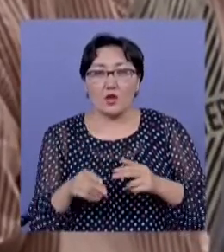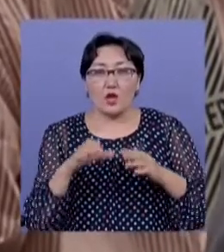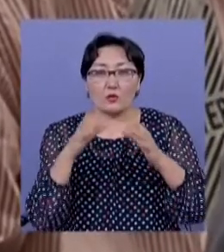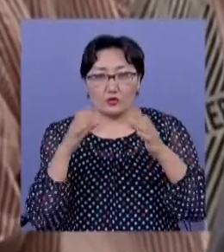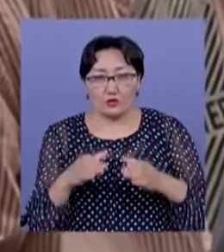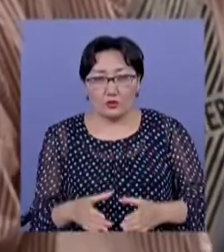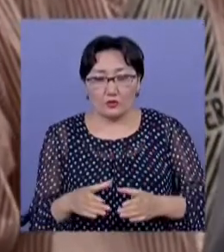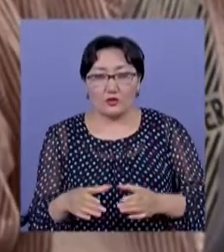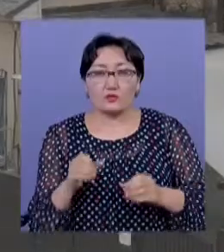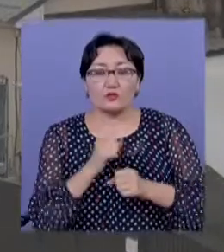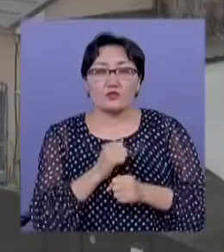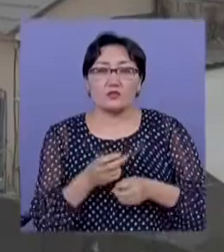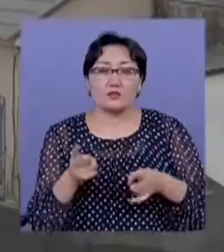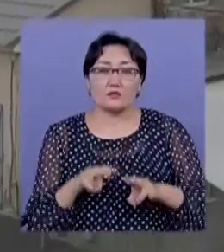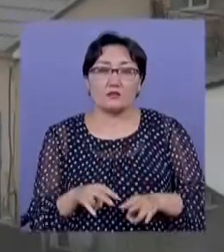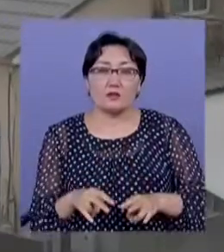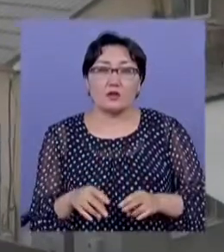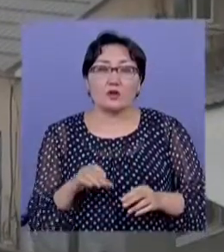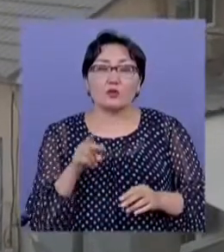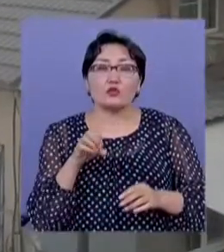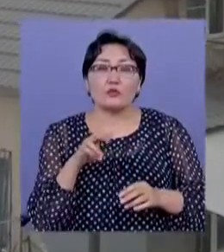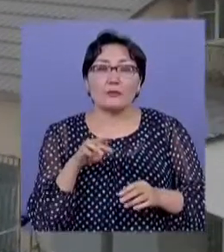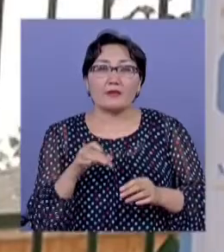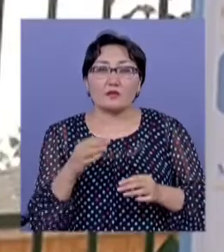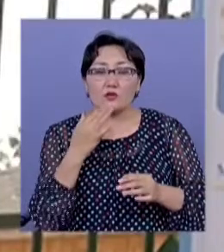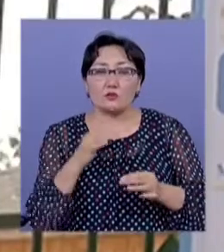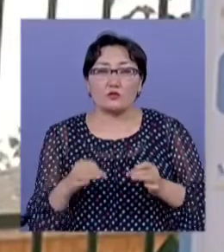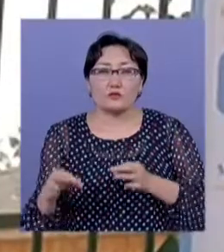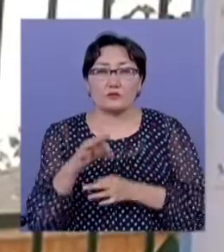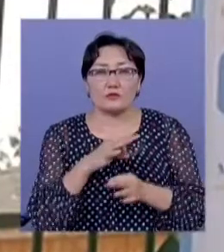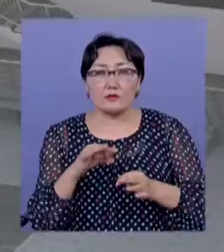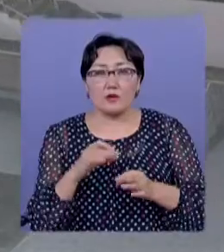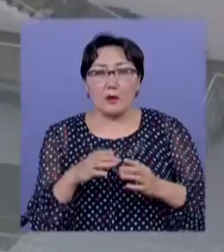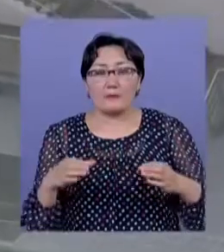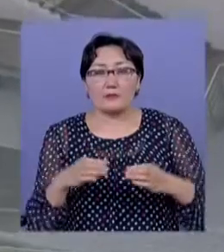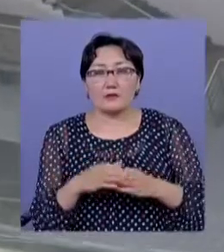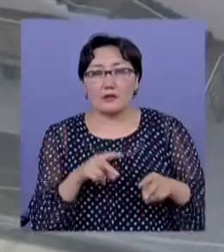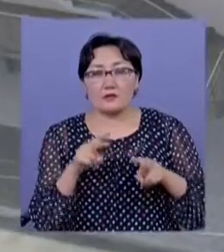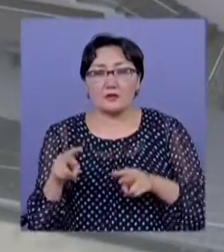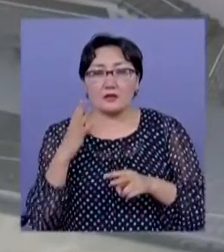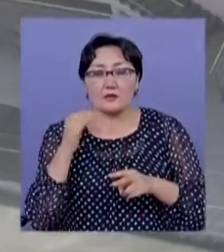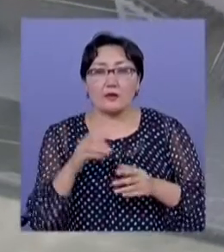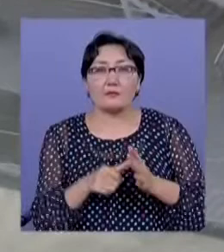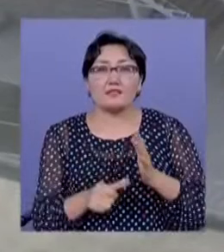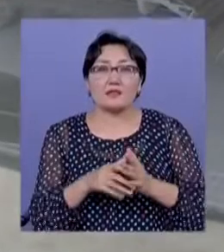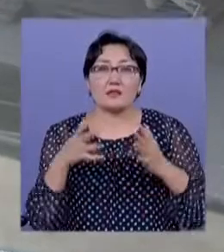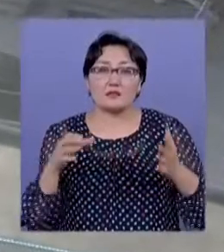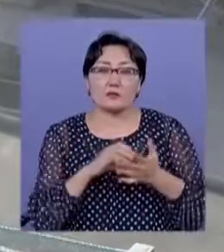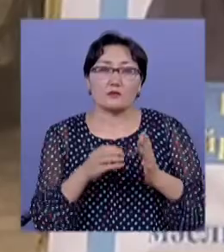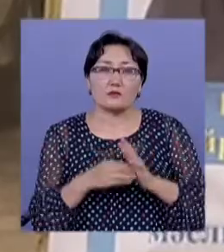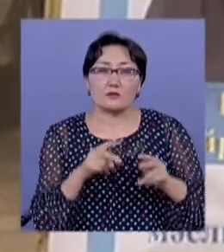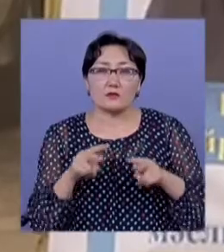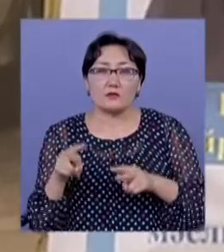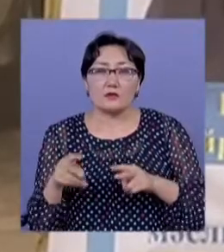қалады. Құтты мекен ұлттық жобасы арқасында партиялық бақылауға Алматыдағы 60-тан астам нысан алынған.